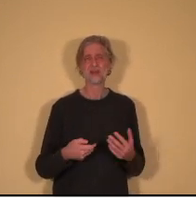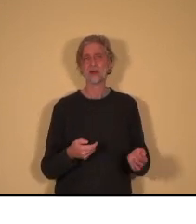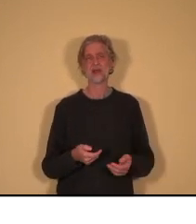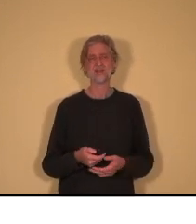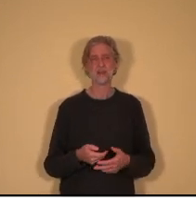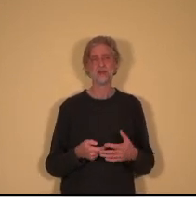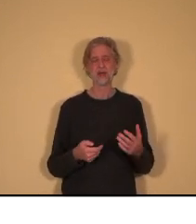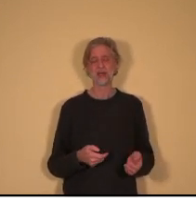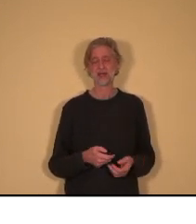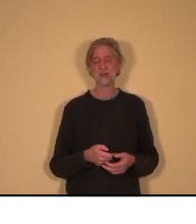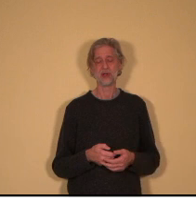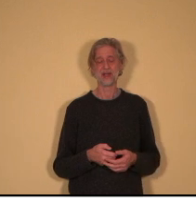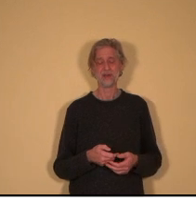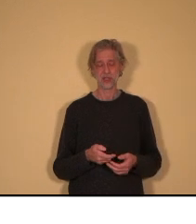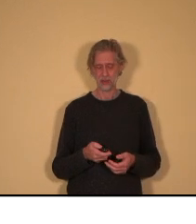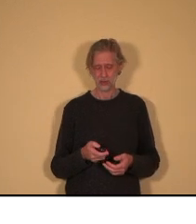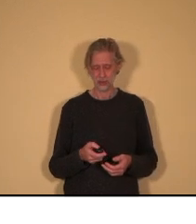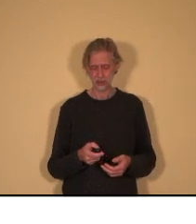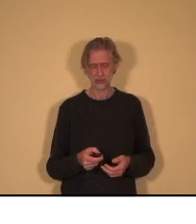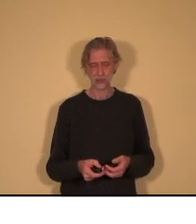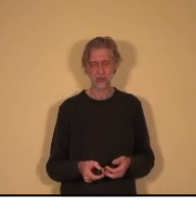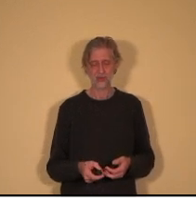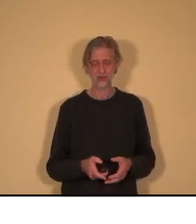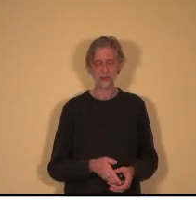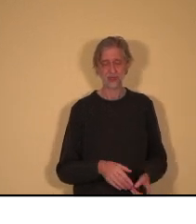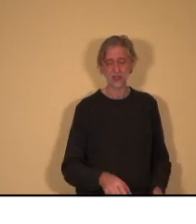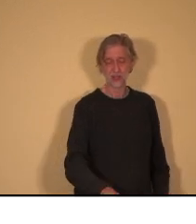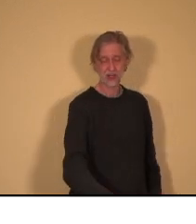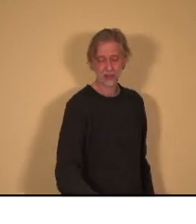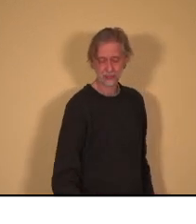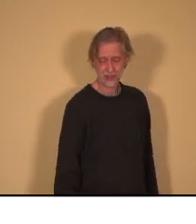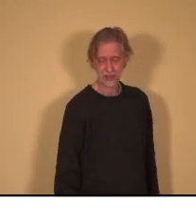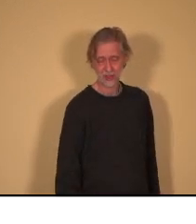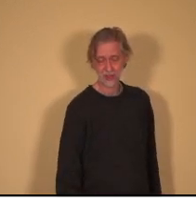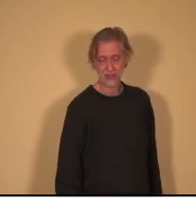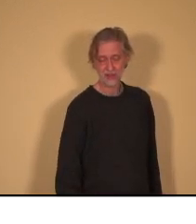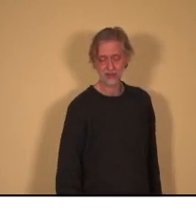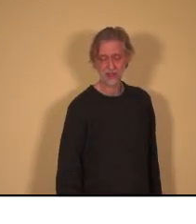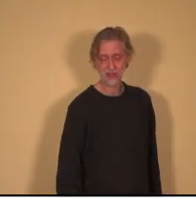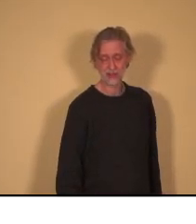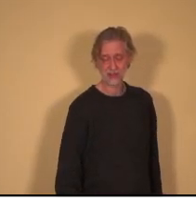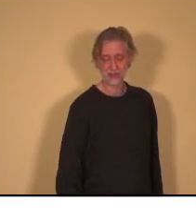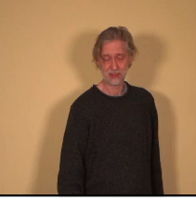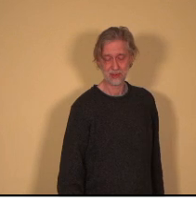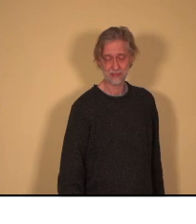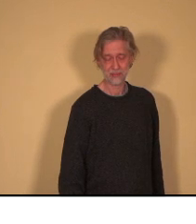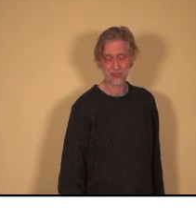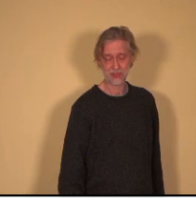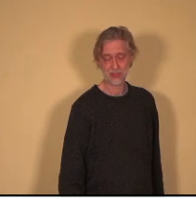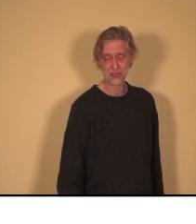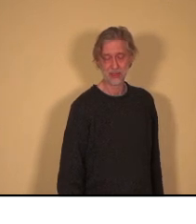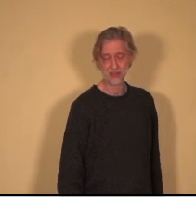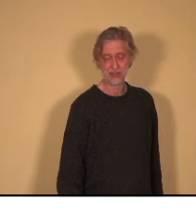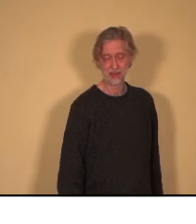ganz genau derselbe wie bei der Carbonatwäsche auch. Ja, ganz kurz, also wir haben hier auf der linken Seite